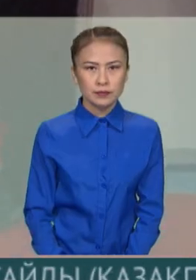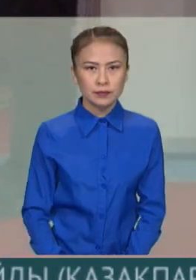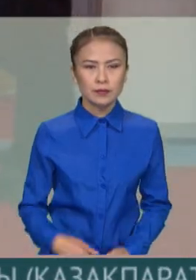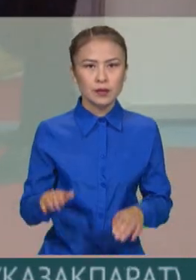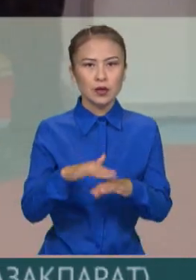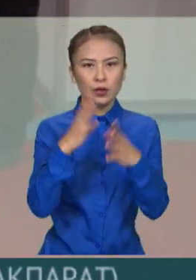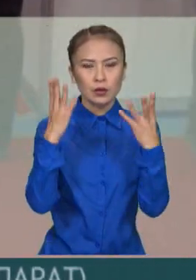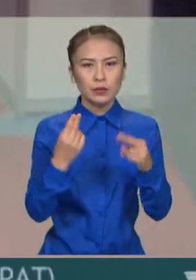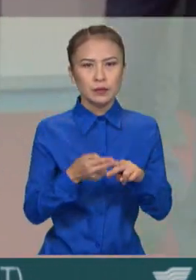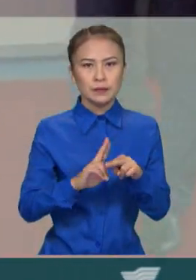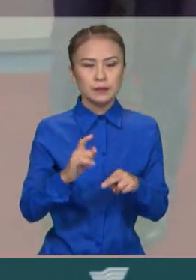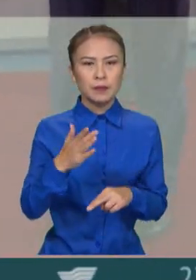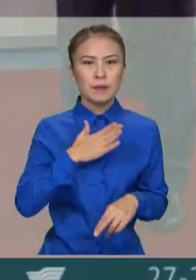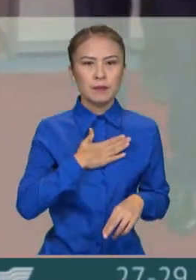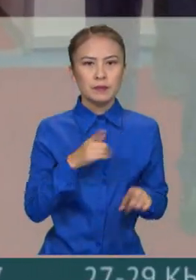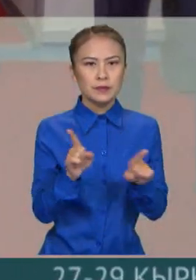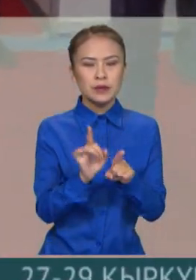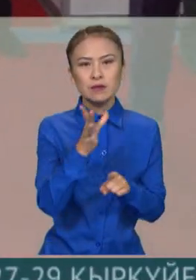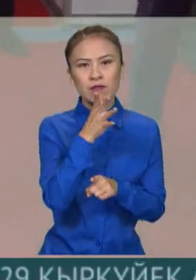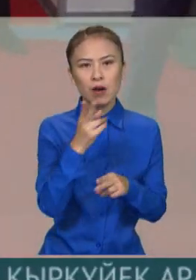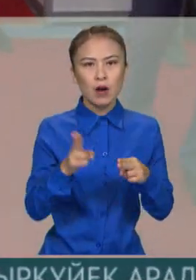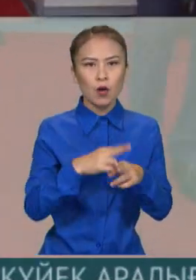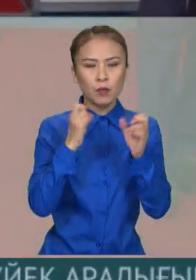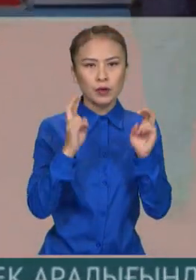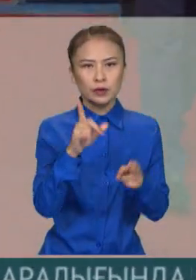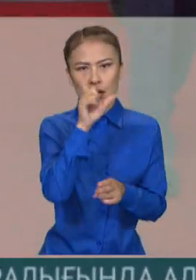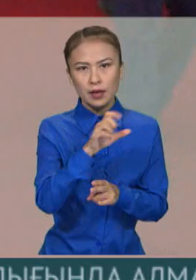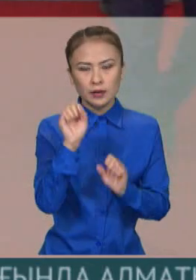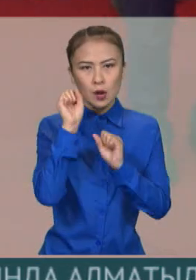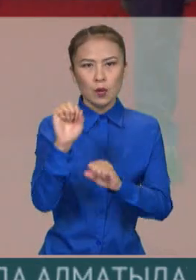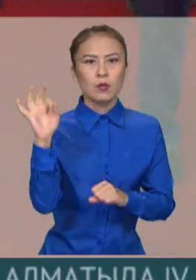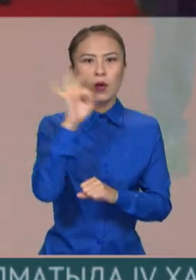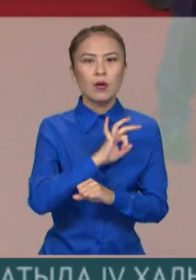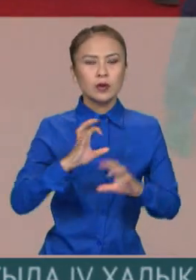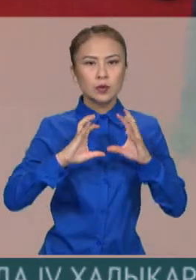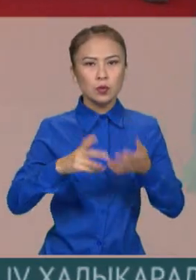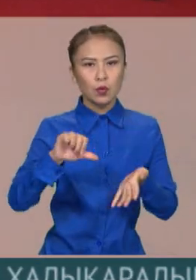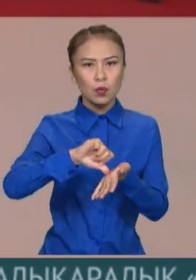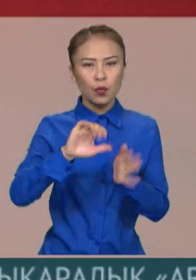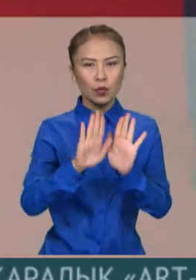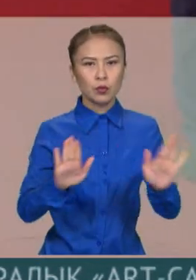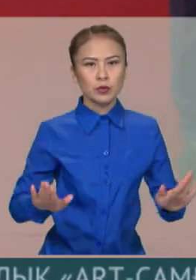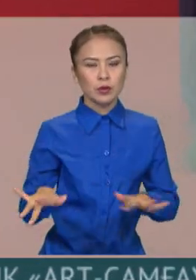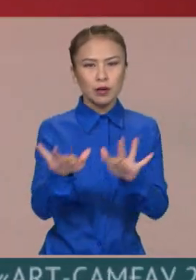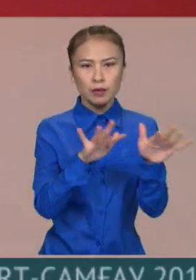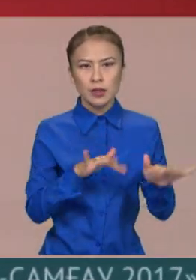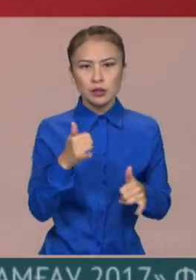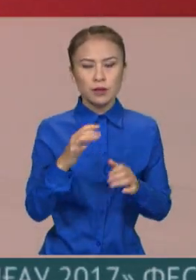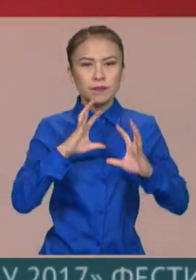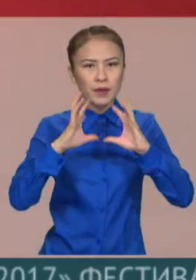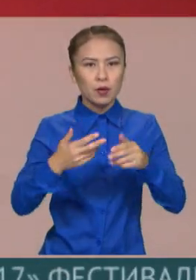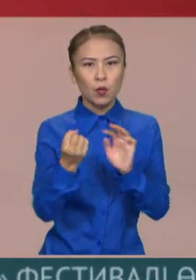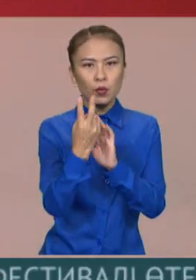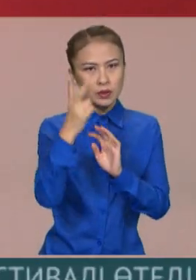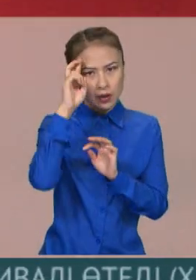Қайырлы күн, студия. Иә, біз дәл қазір қауіпсіздік және азаматтық қорғаныс жөніндегі халықаралық көрмеде жүрміз. Бұл жерге әлемнің